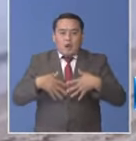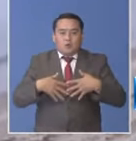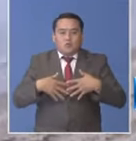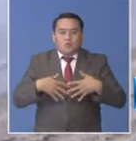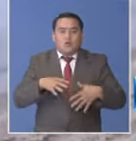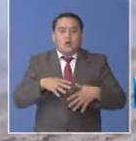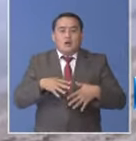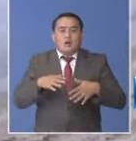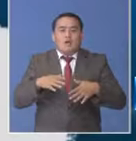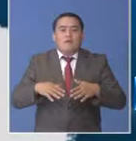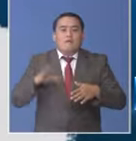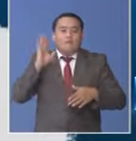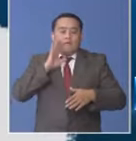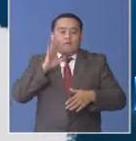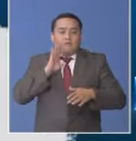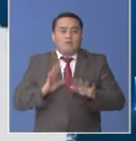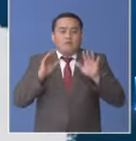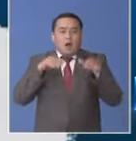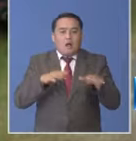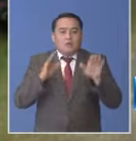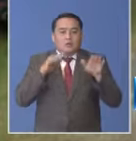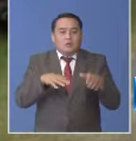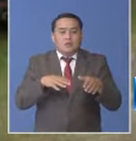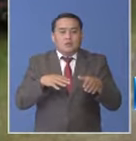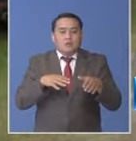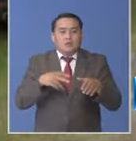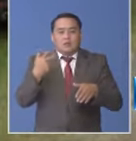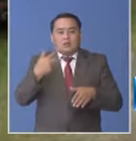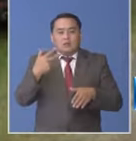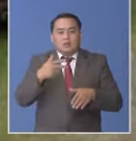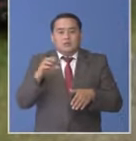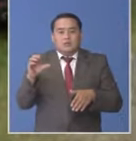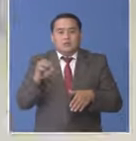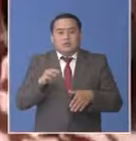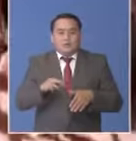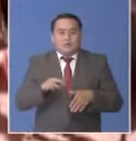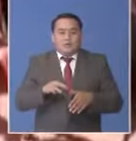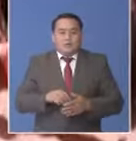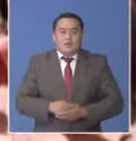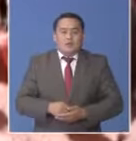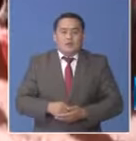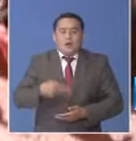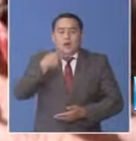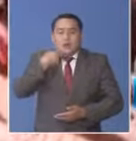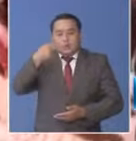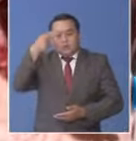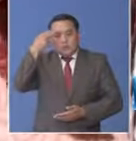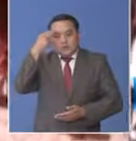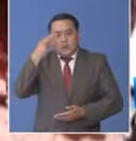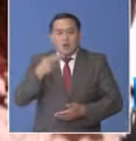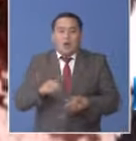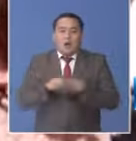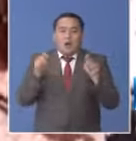волны, образовавшейся в результате землетрясения, оказалась не больше 30 сантиметров. В испанском городе Буньоль